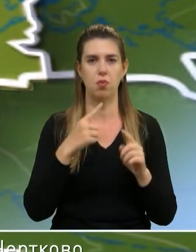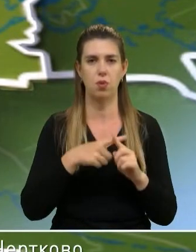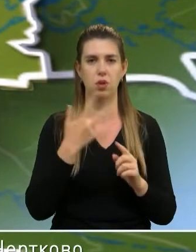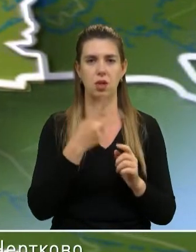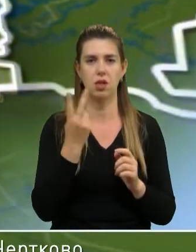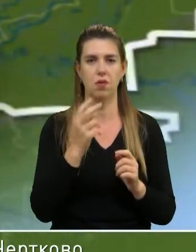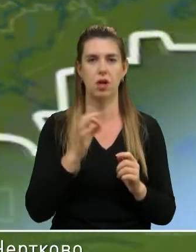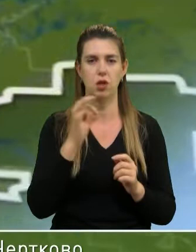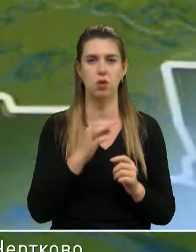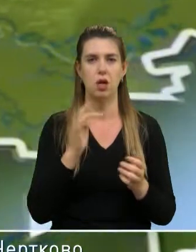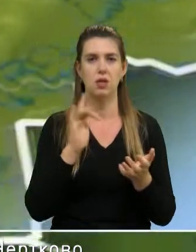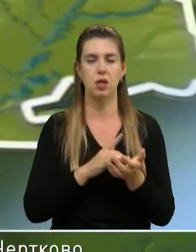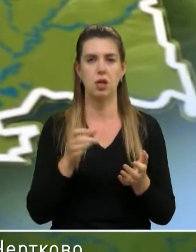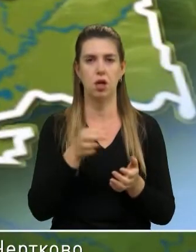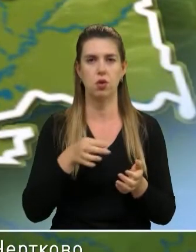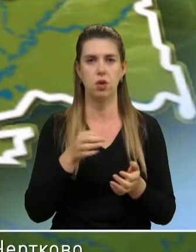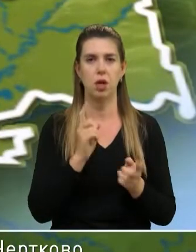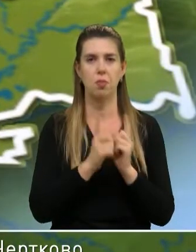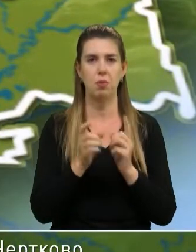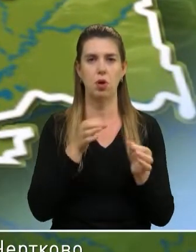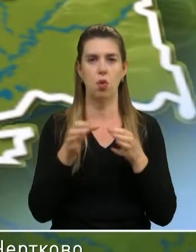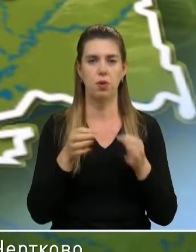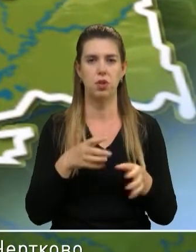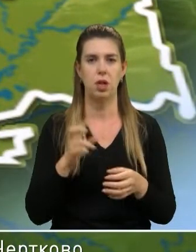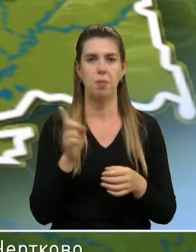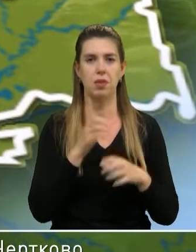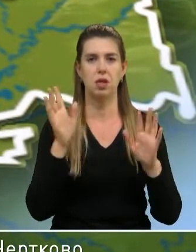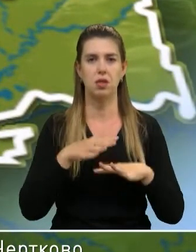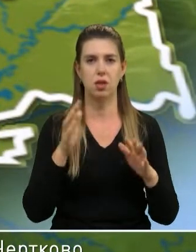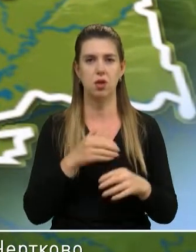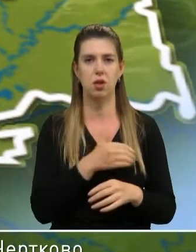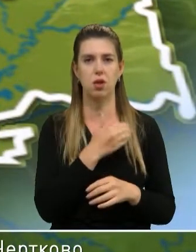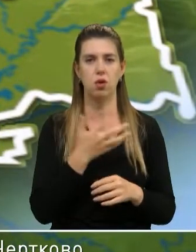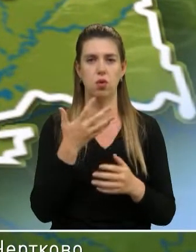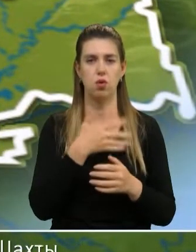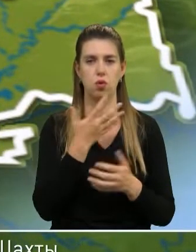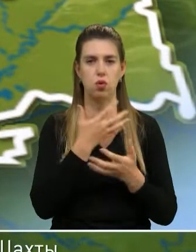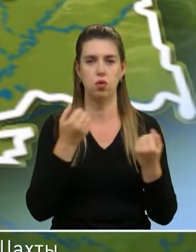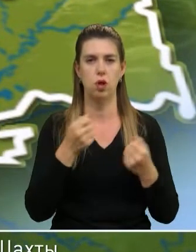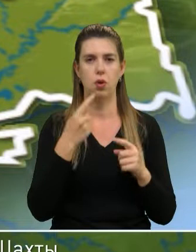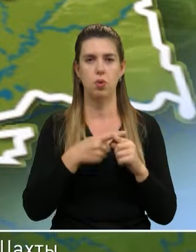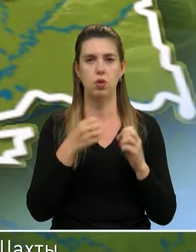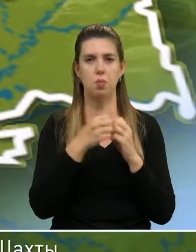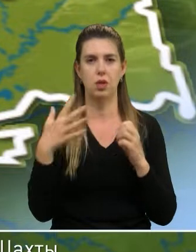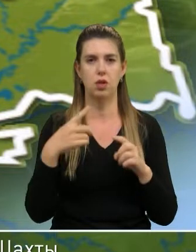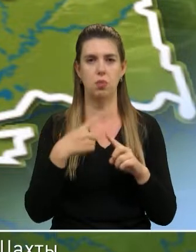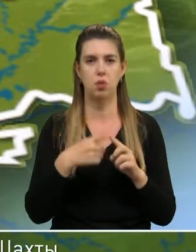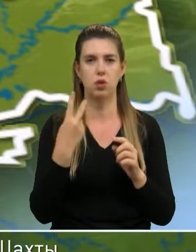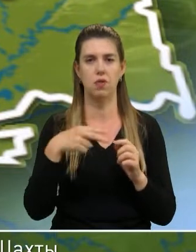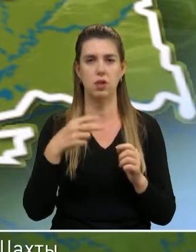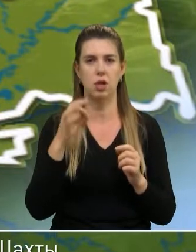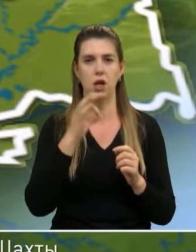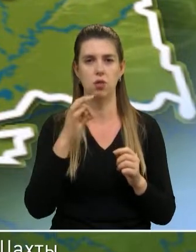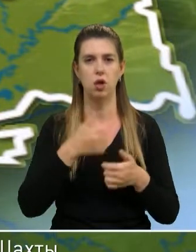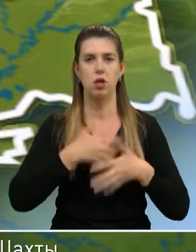32 градуса. В центральных районах переменная облачность без осадков. Температура воздуха ночью плюс 15, плюс 20